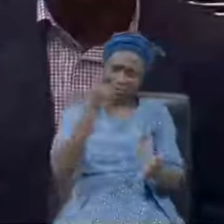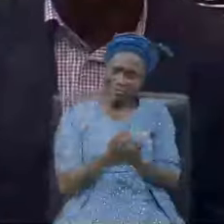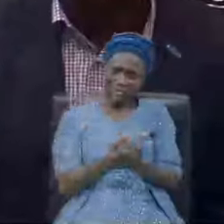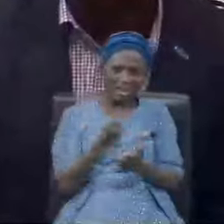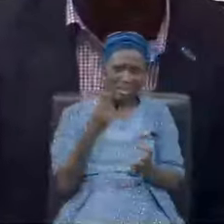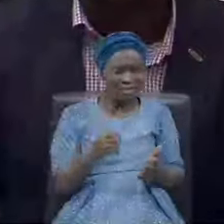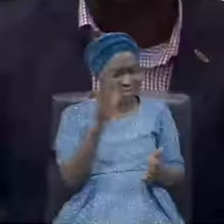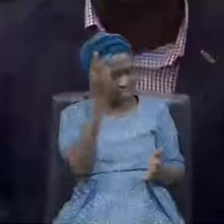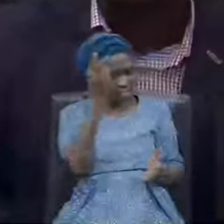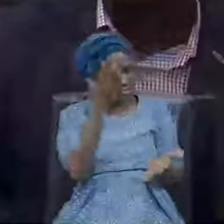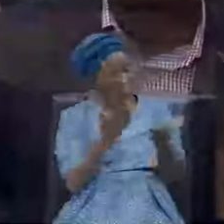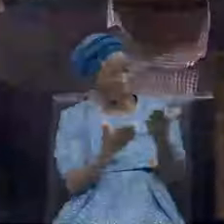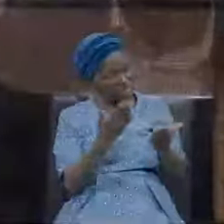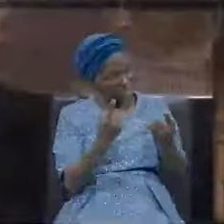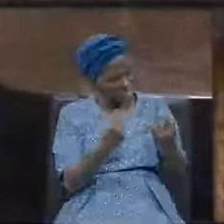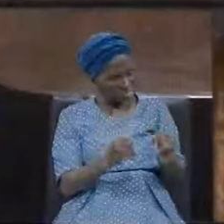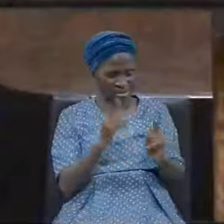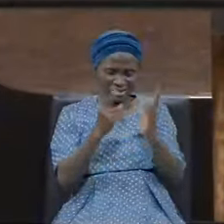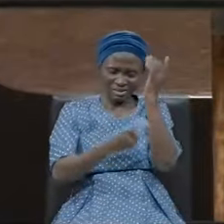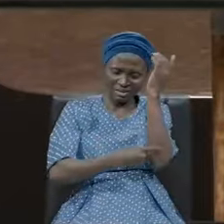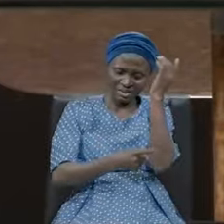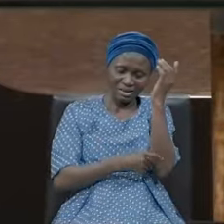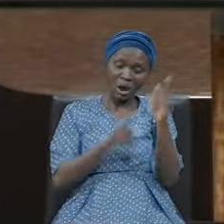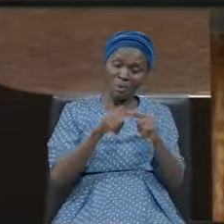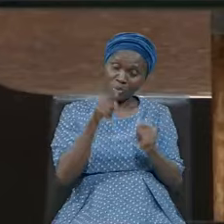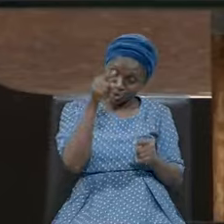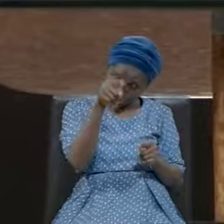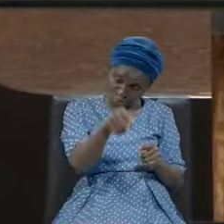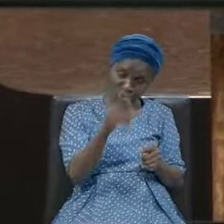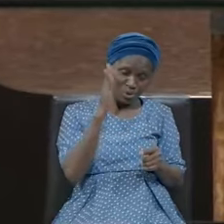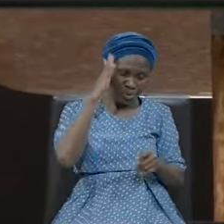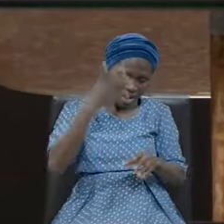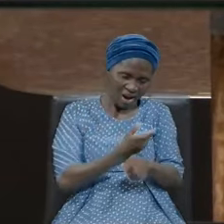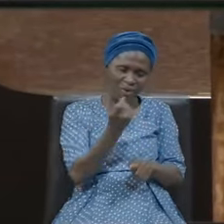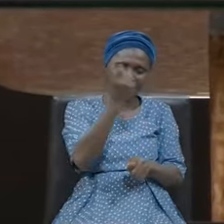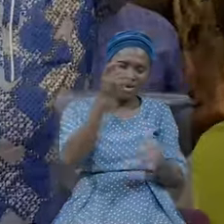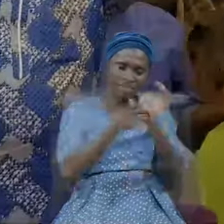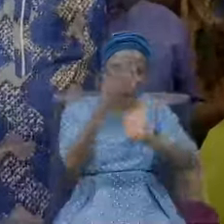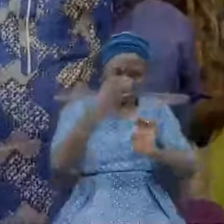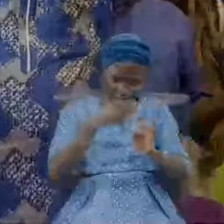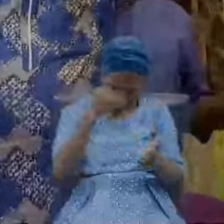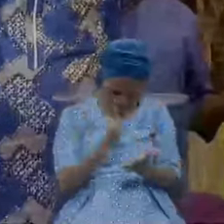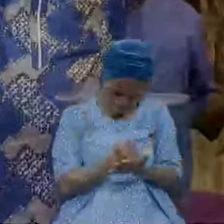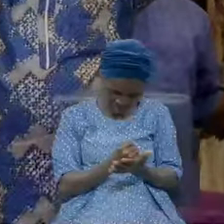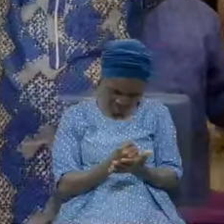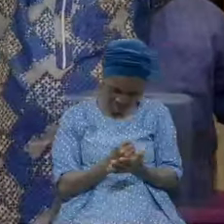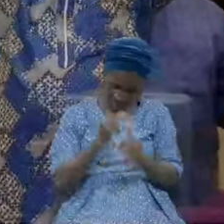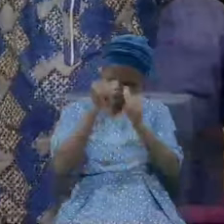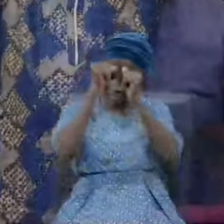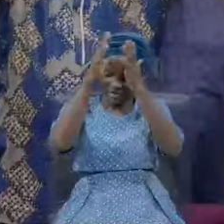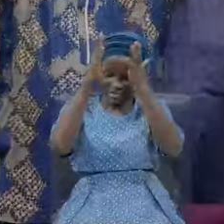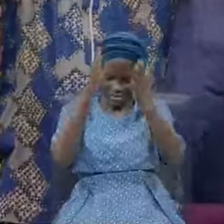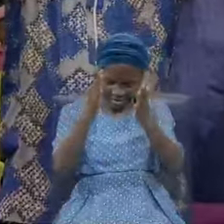Le diable peut vous tenter, mais vous allez en triompher au nom de Jésus-Christ.